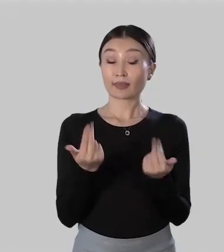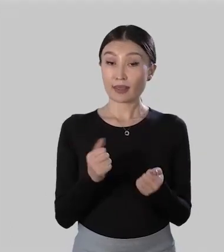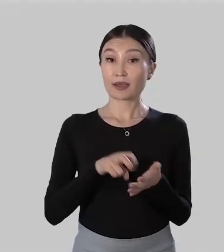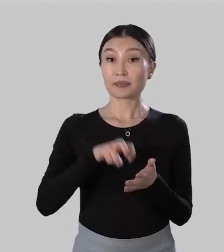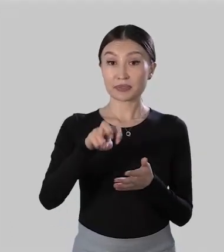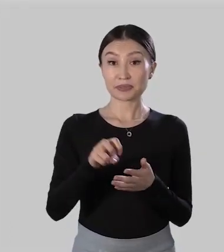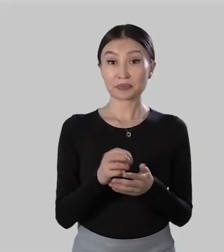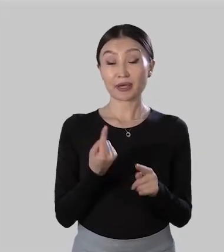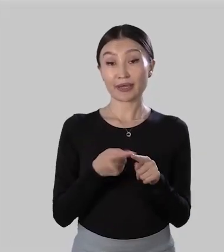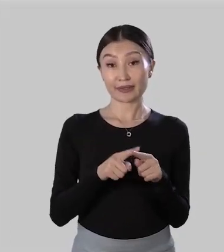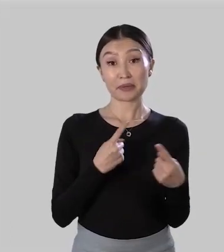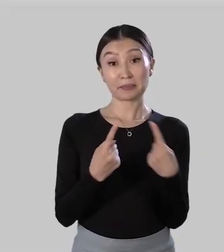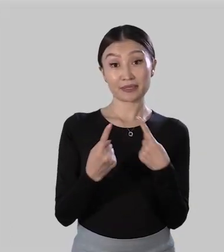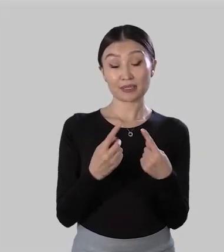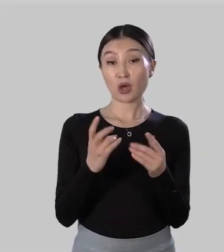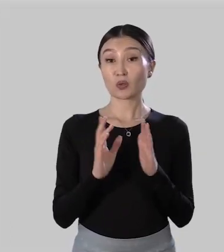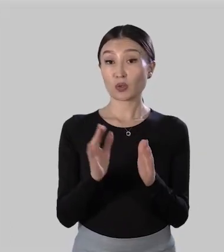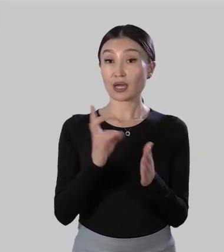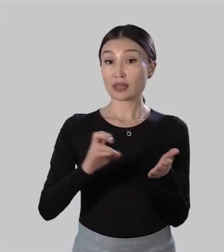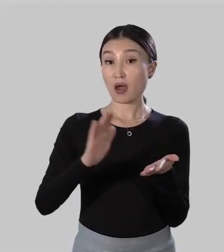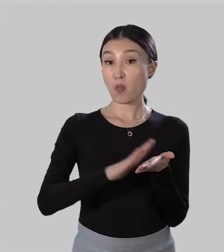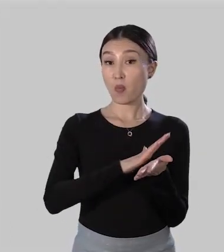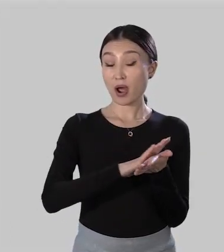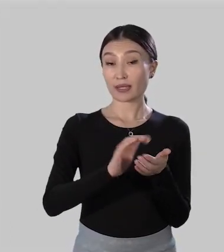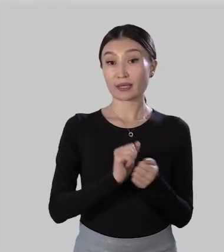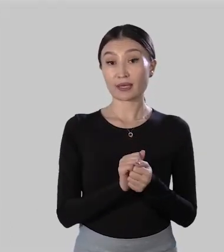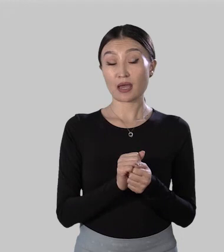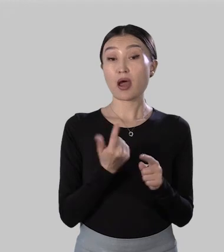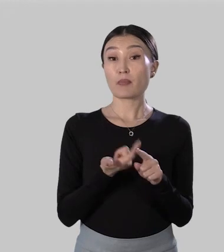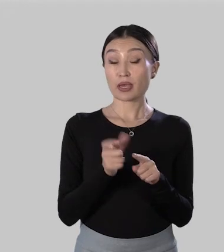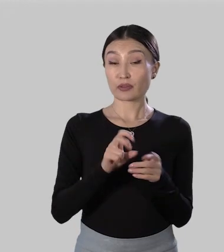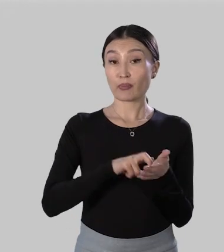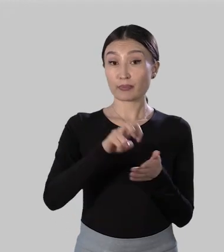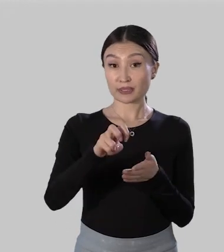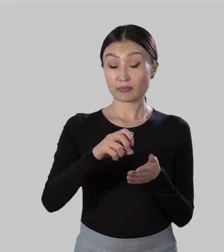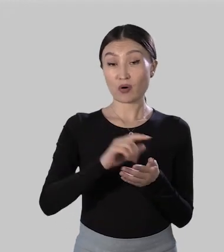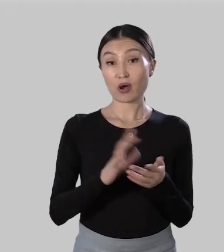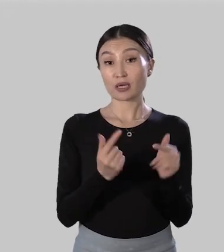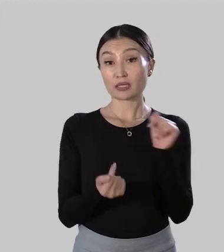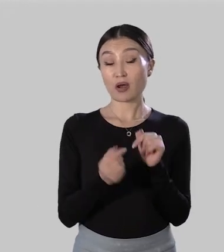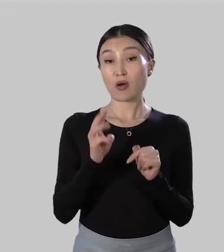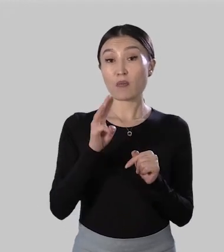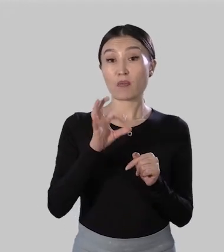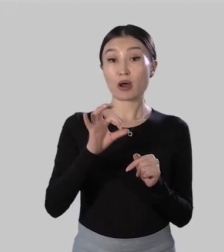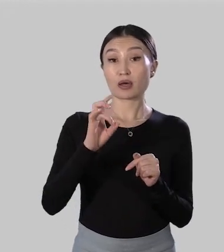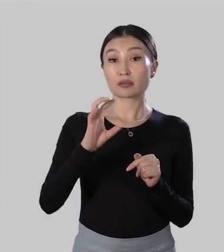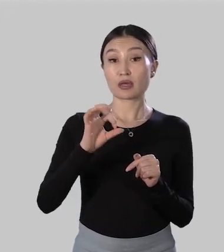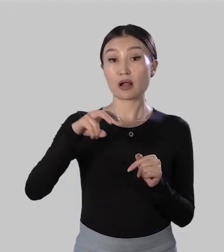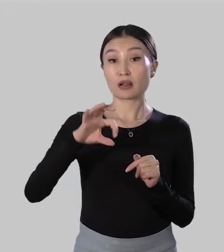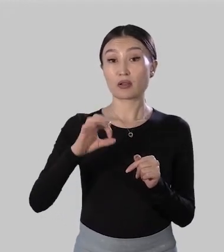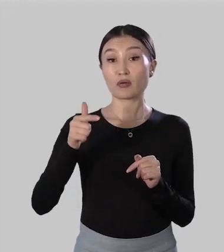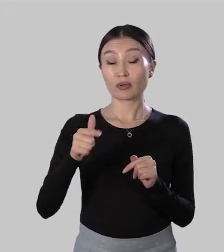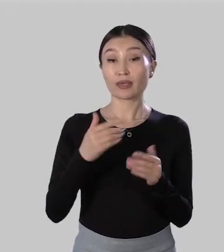Да, письмо – это та же беседа, только на бумаге. Поэтому в письме сочетаются монологическая